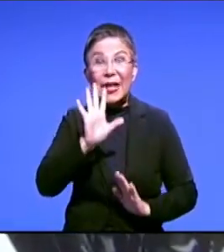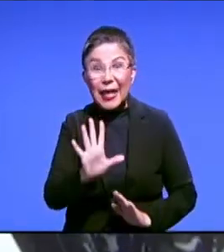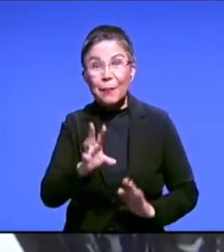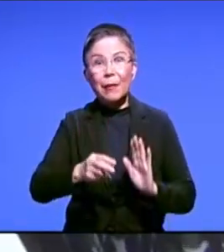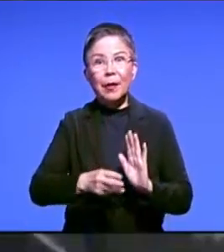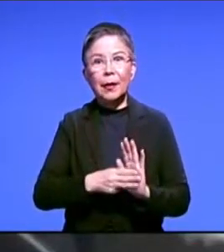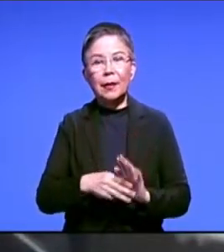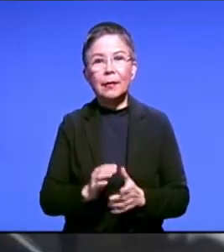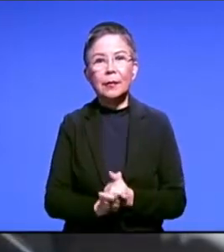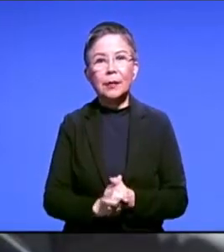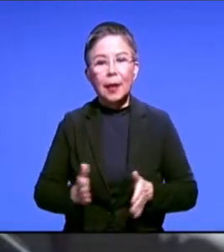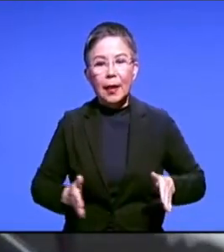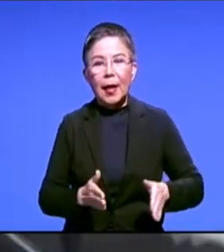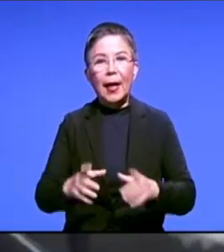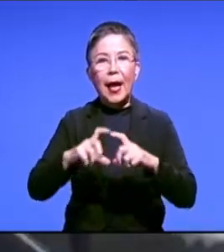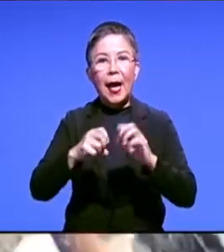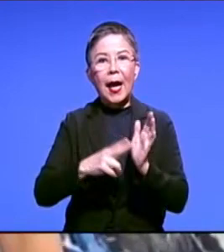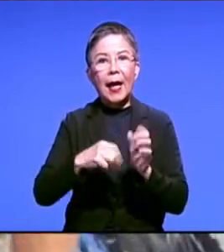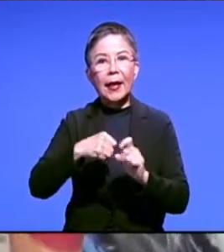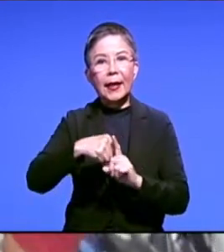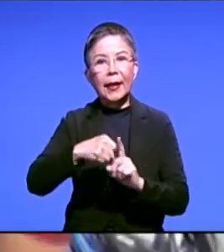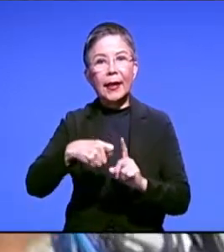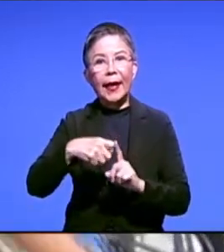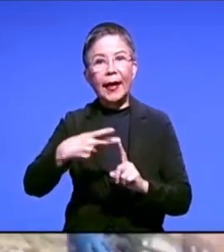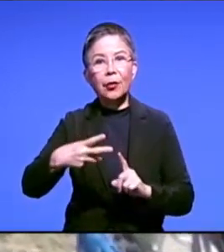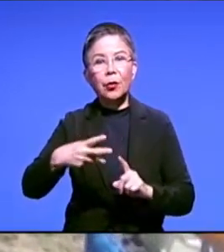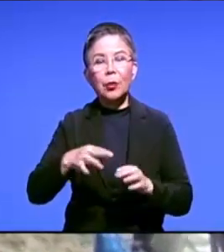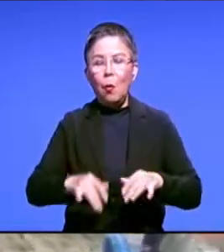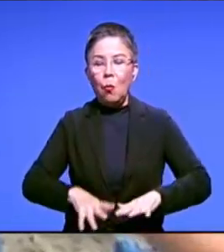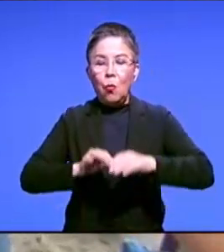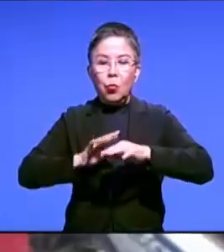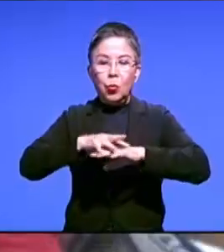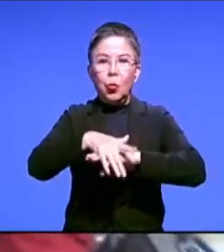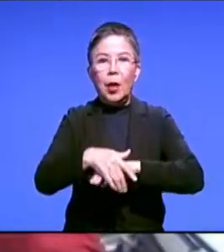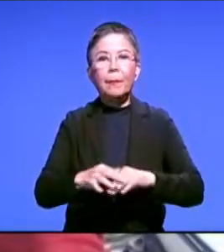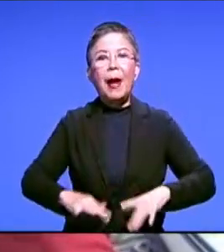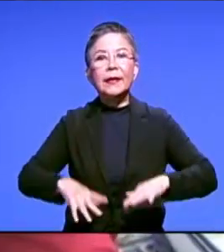Kali Angke tidak dapat menampung debit air akibat hujan deras dan banjir kiriman.